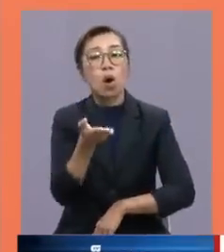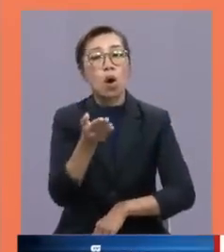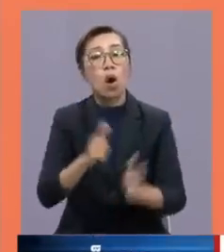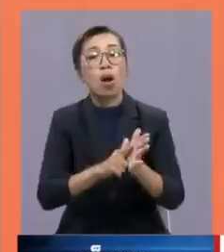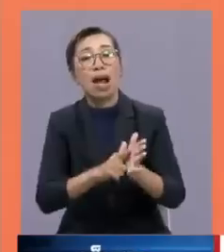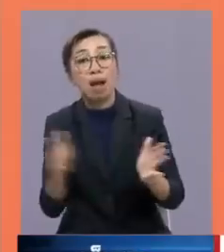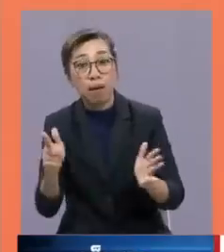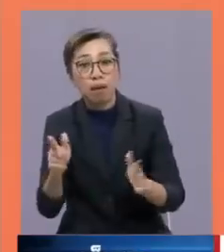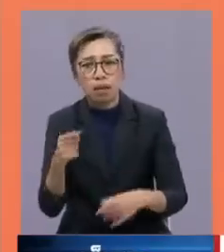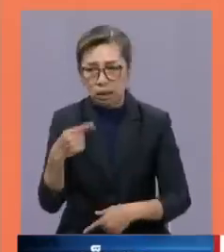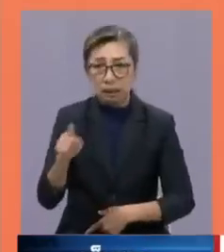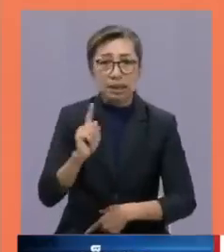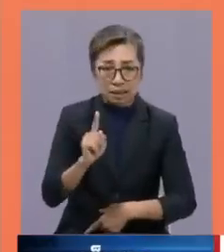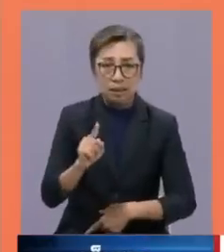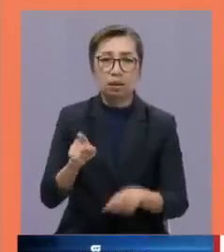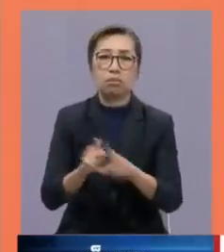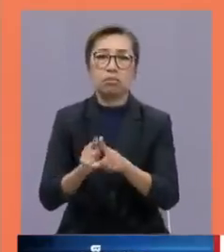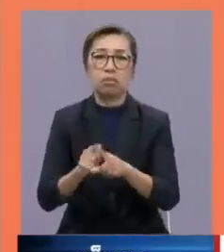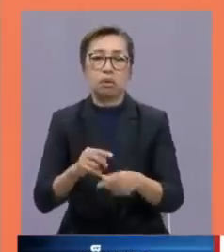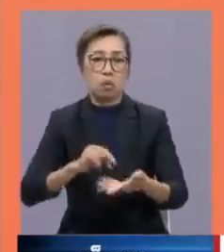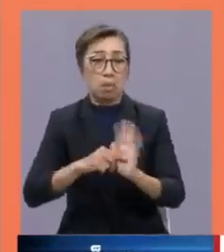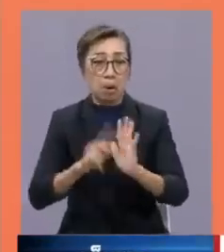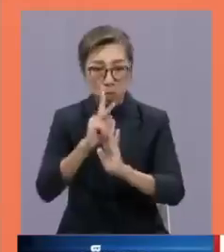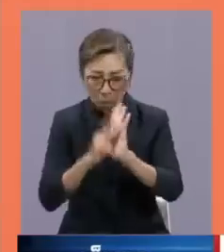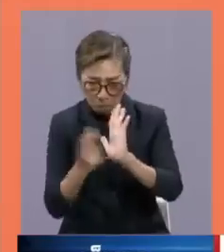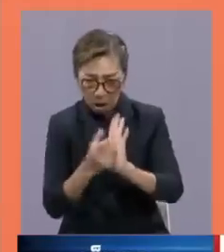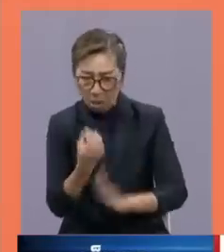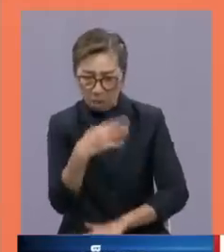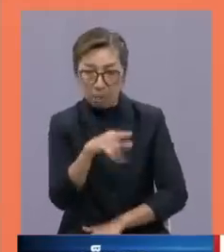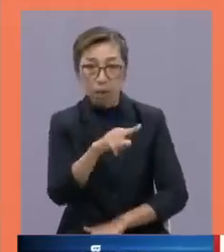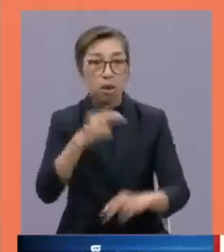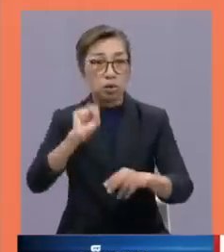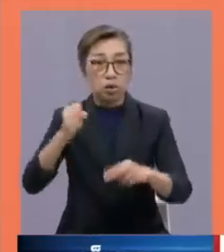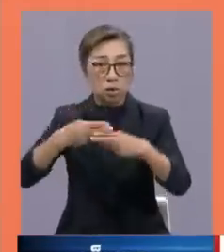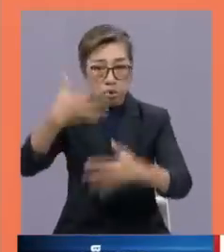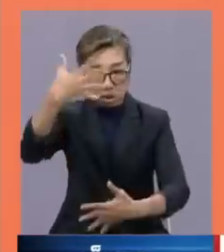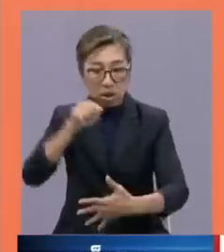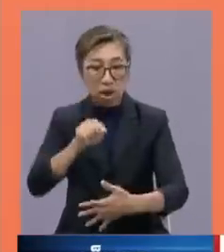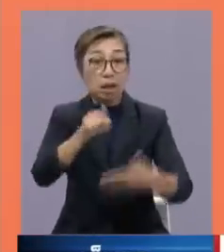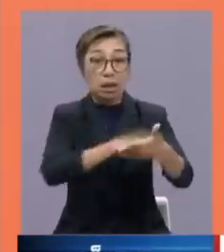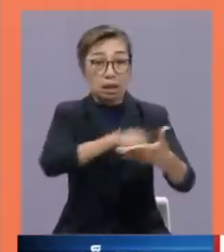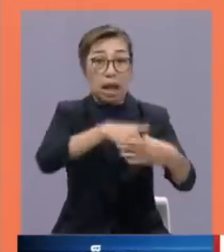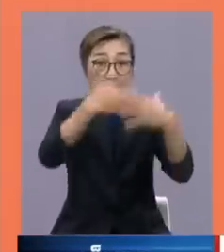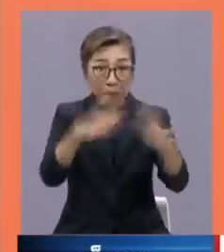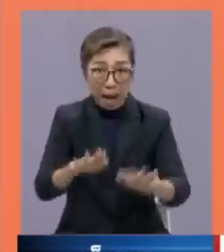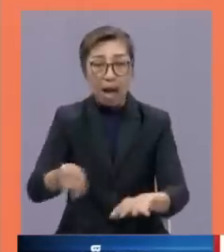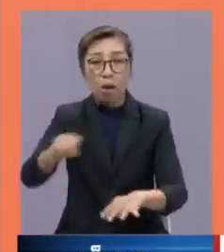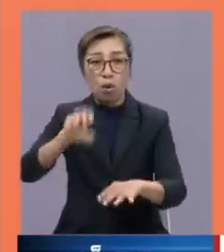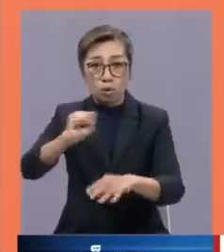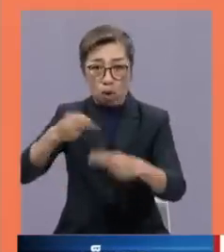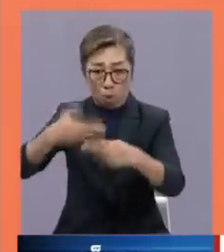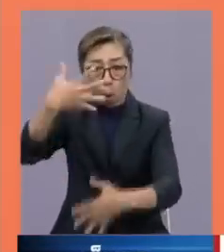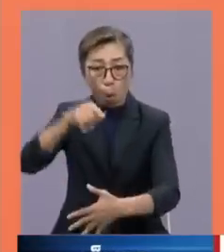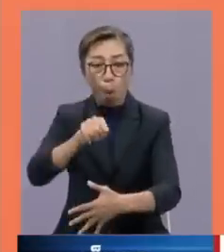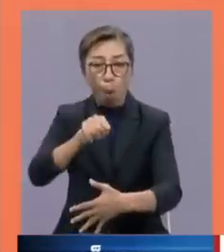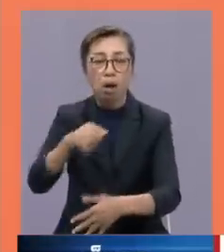ได้เปิดช่องให้หัวหน้าพรรคถอดชื่อว่าที่ส.ส.บัญชีรายชื่อหลังการเลือกตั้งและอยู่ในช่วงที่กก